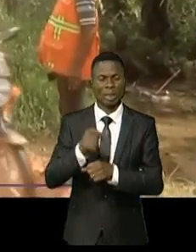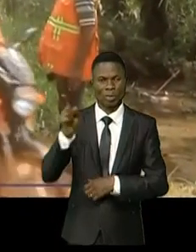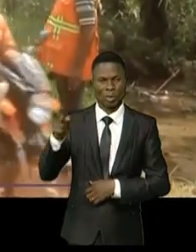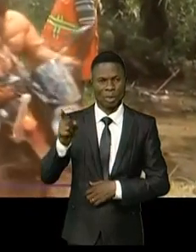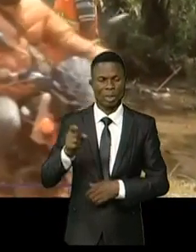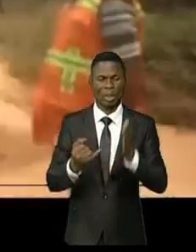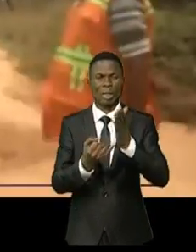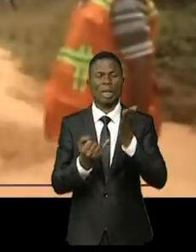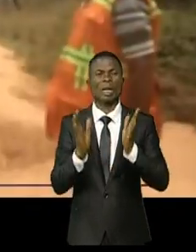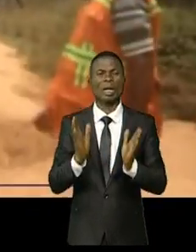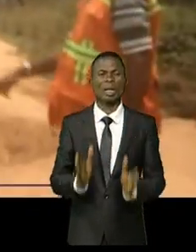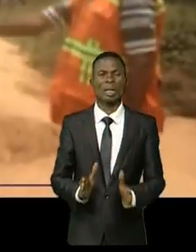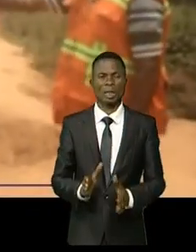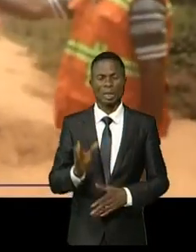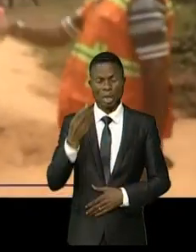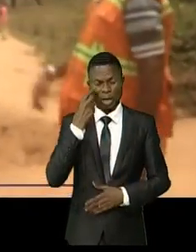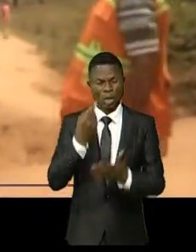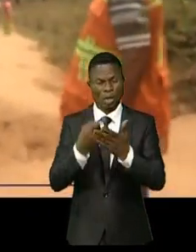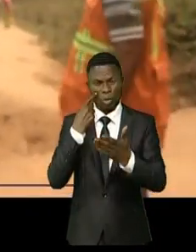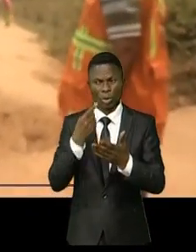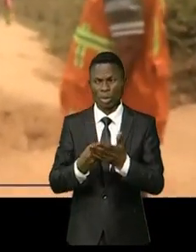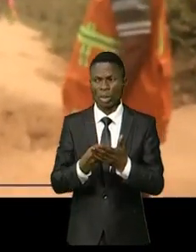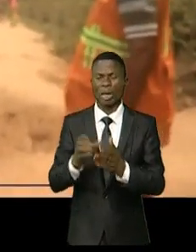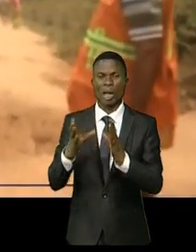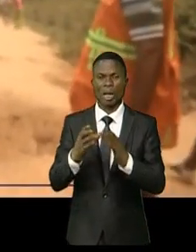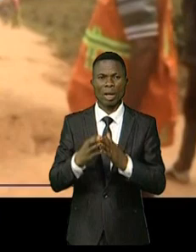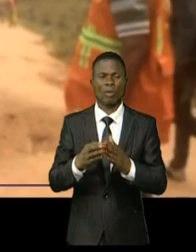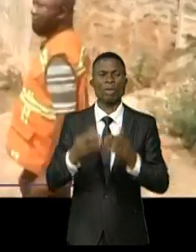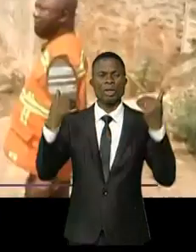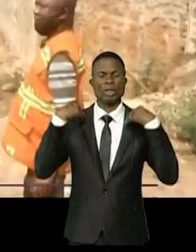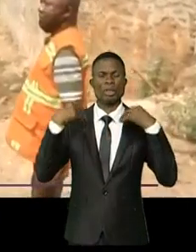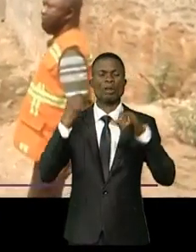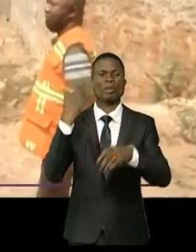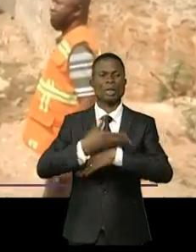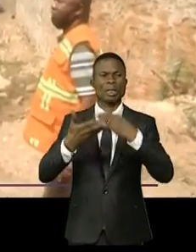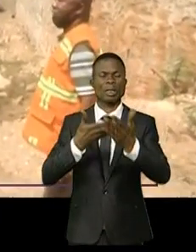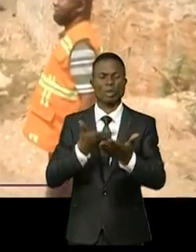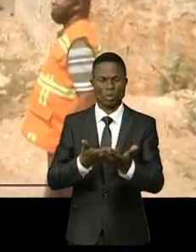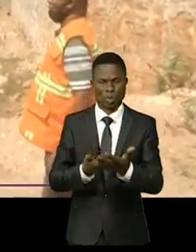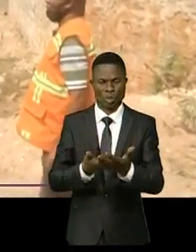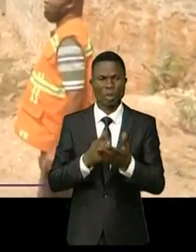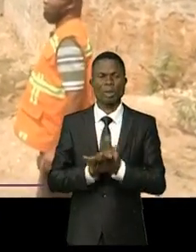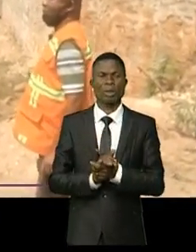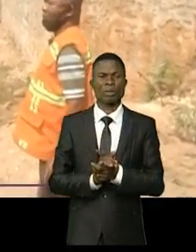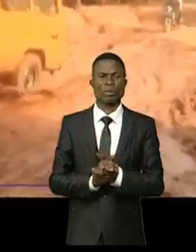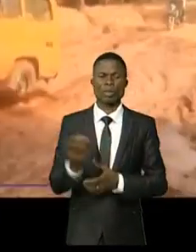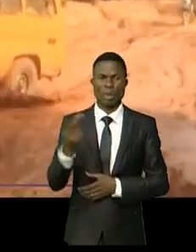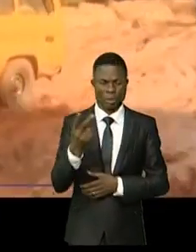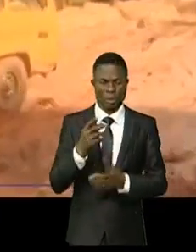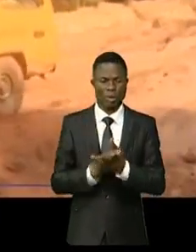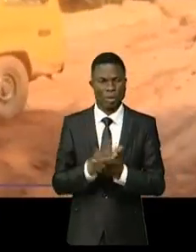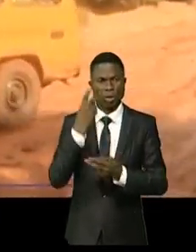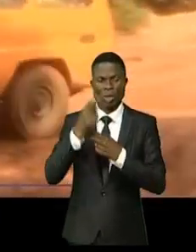l'ingénieur Anissé Kake Sata Mukombo, accompagné du chef de chantier, l'ingénieur Célestin Moussakwa. Ils ont effectué